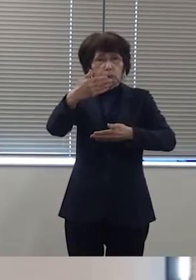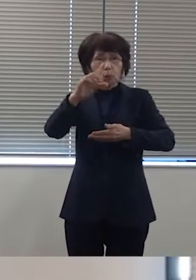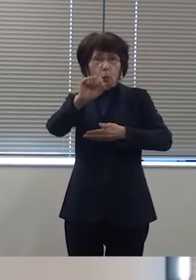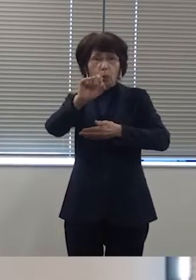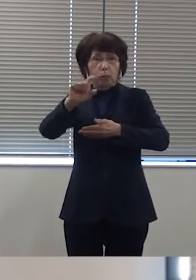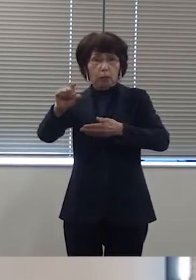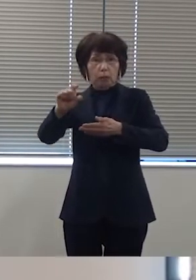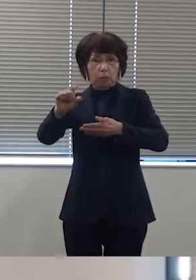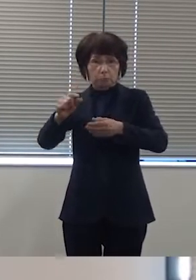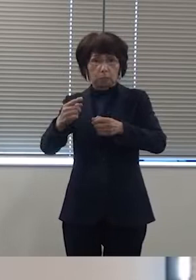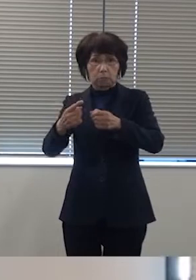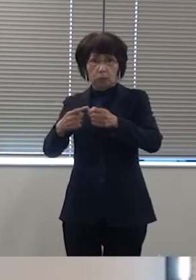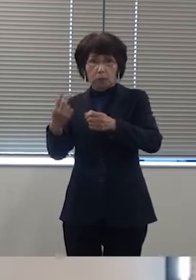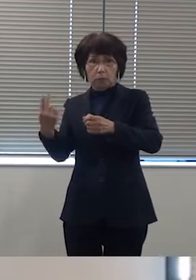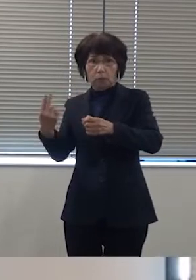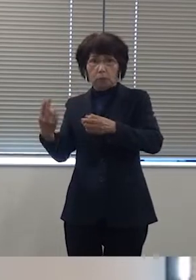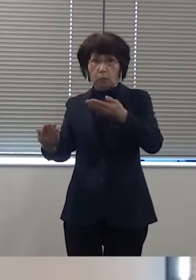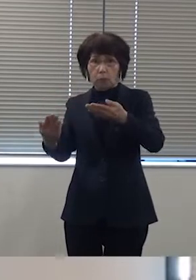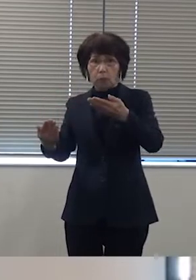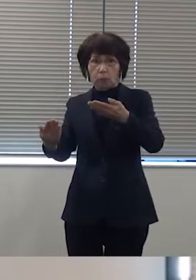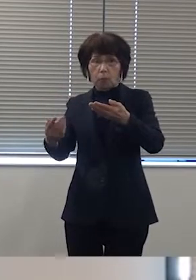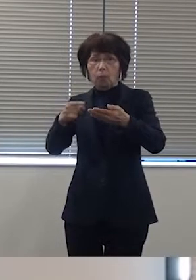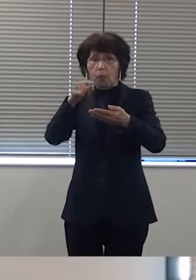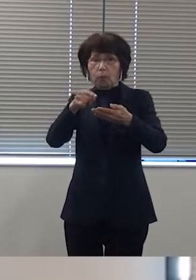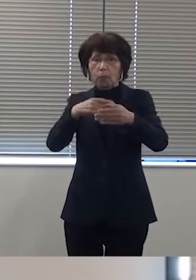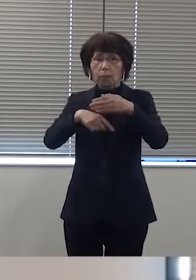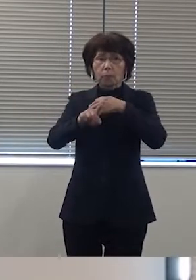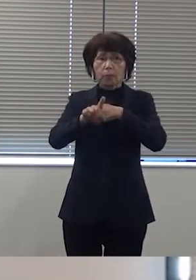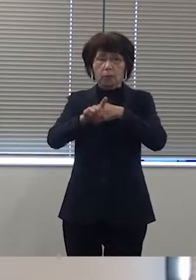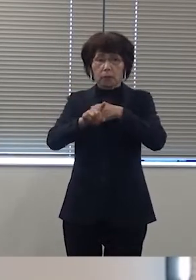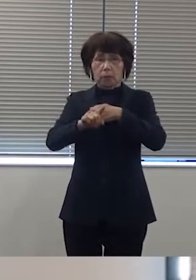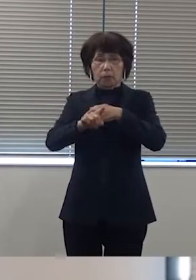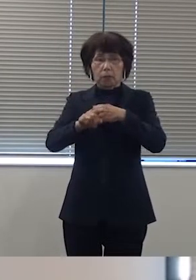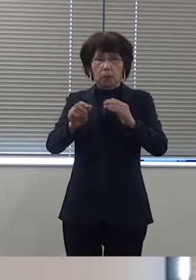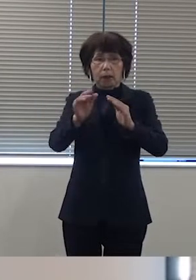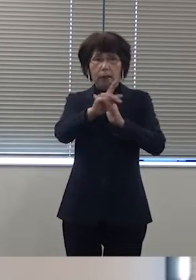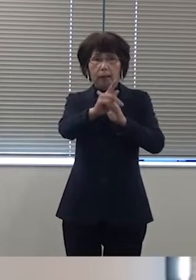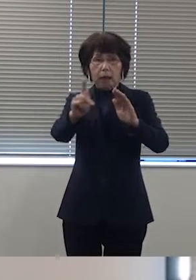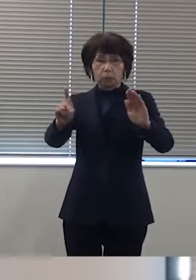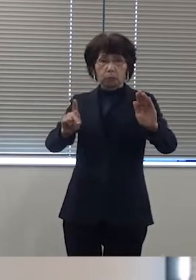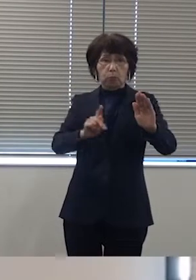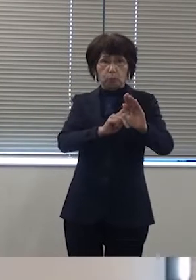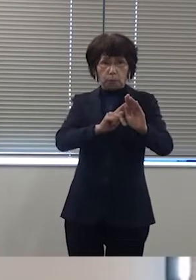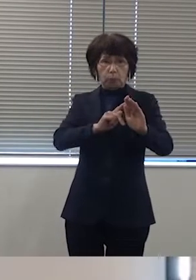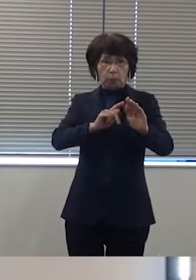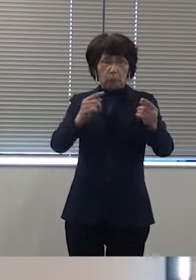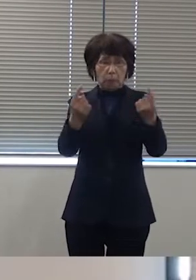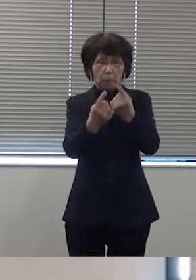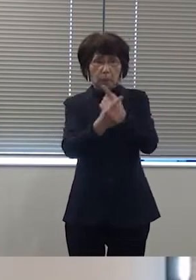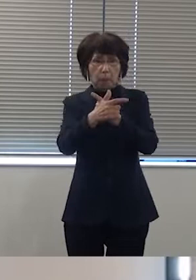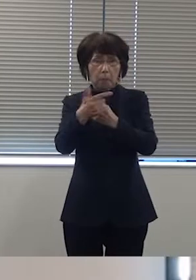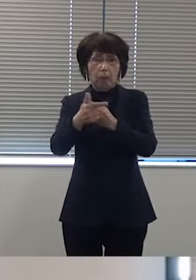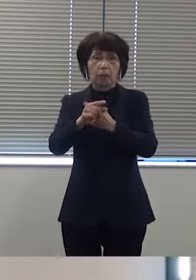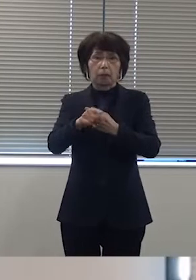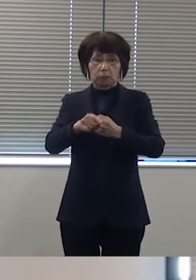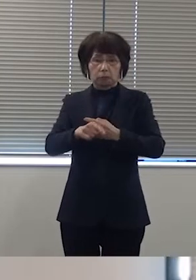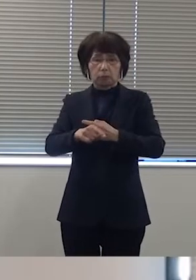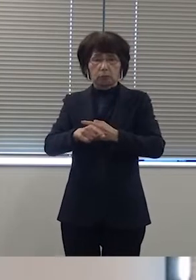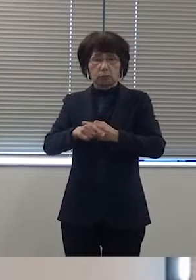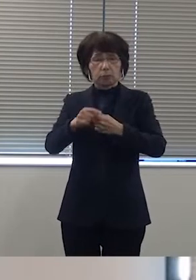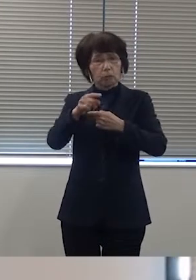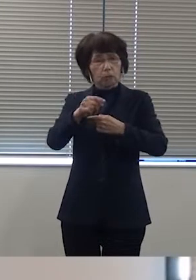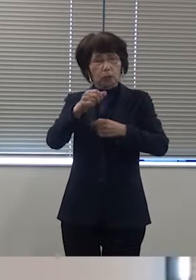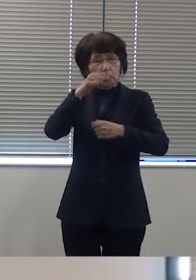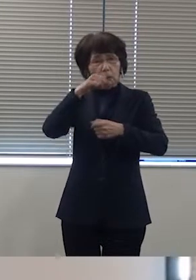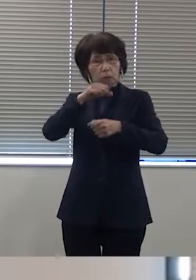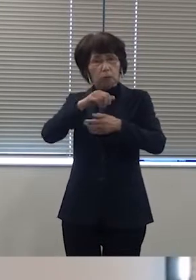億円ですね、前年度に伸びているのはカルポートの大規模改修がありまして、これ予算ベースで大体